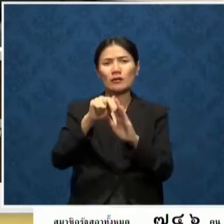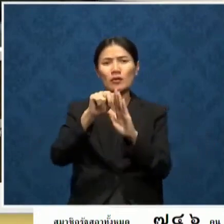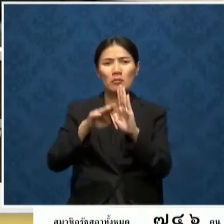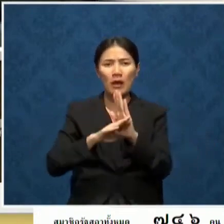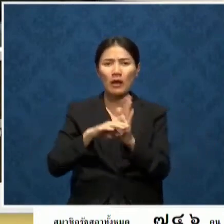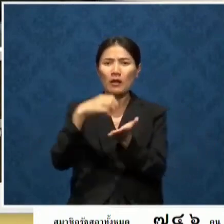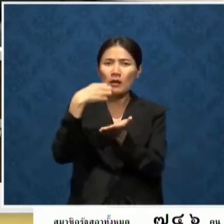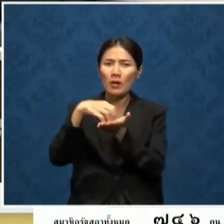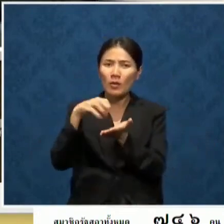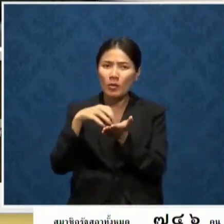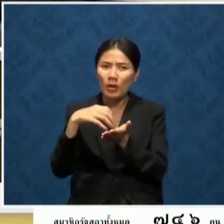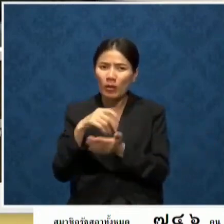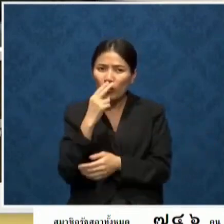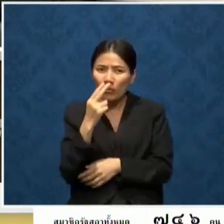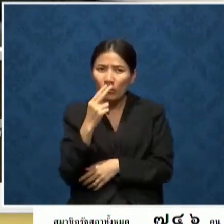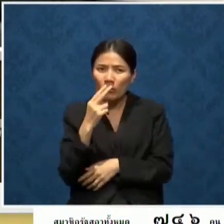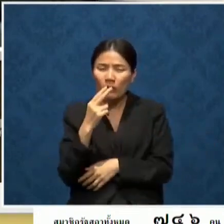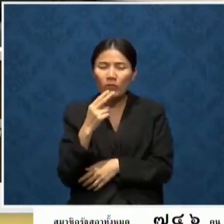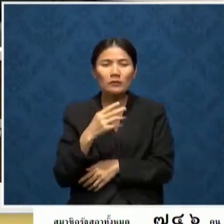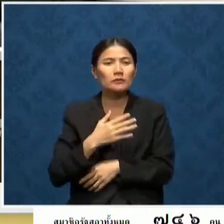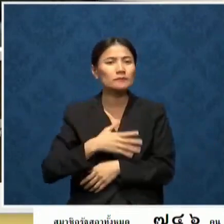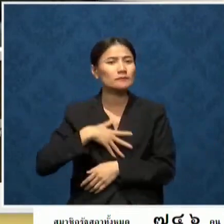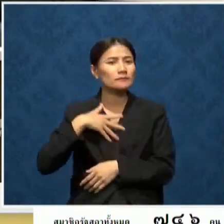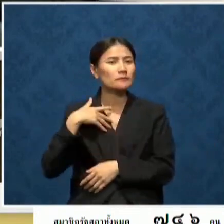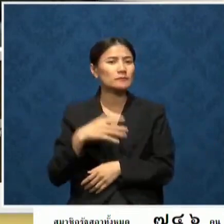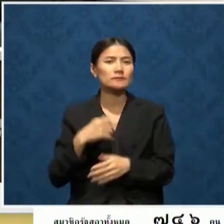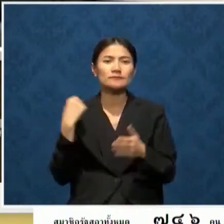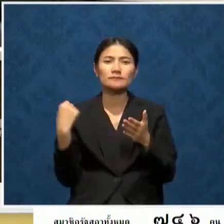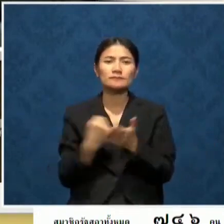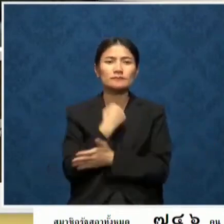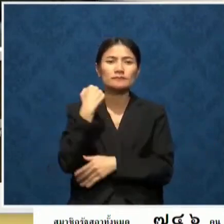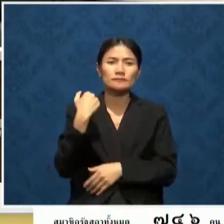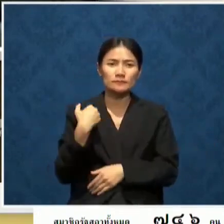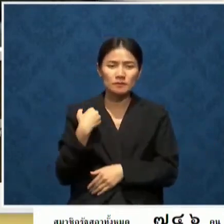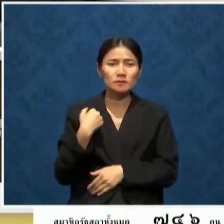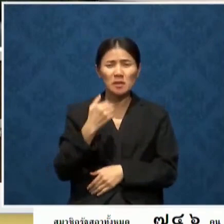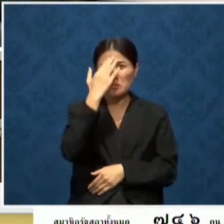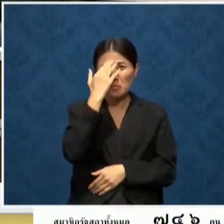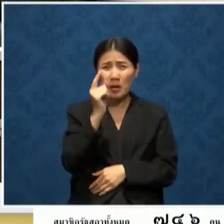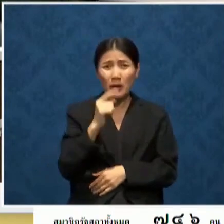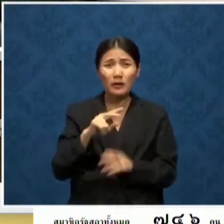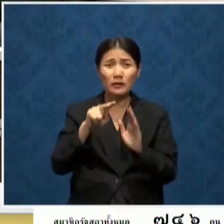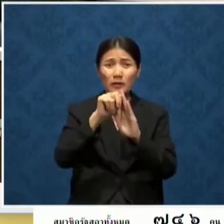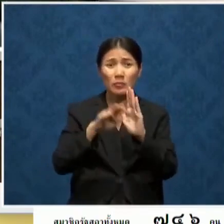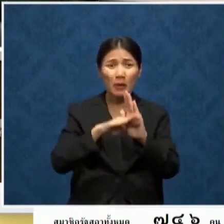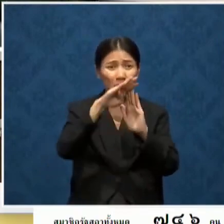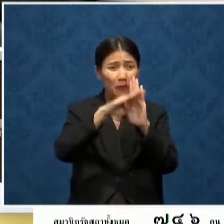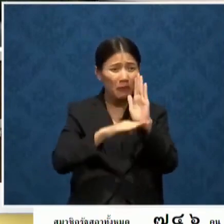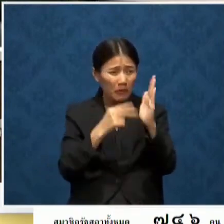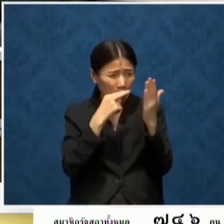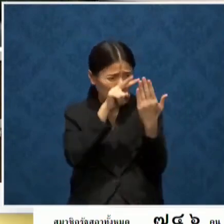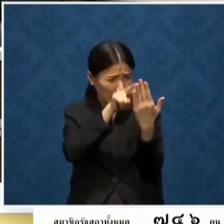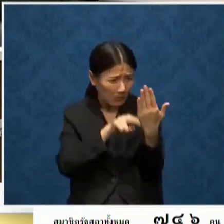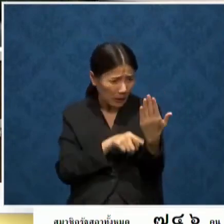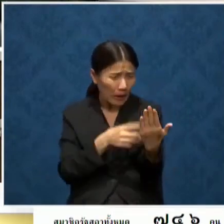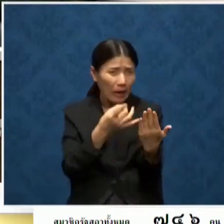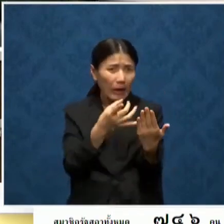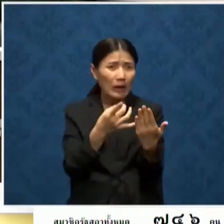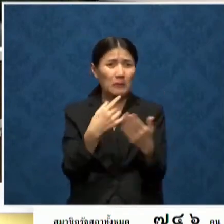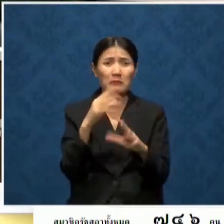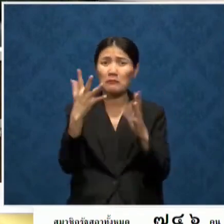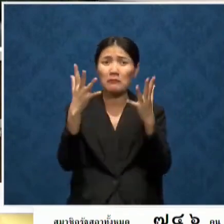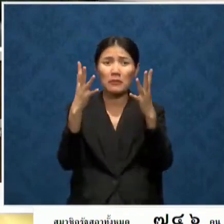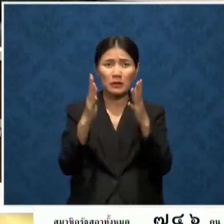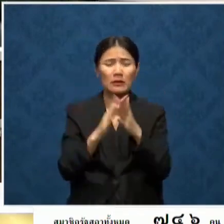หวังและเสียดายโอกาสแนพี่น้ประชาชนเพระผมม้อไมเหนอะไรเลยครับในนโยบายชุดนี้เยเฉพาะด้านสาธนาสุข